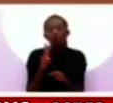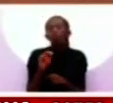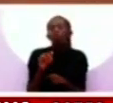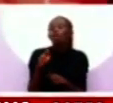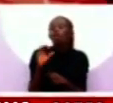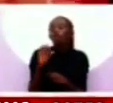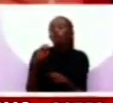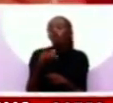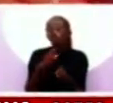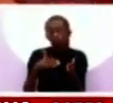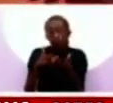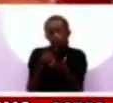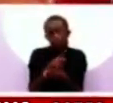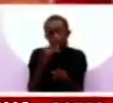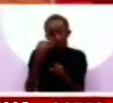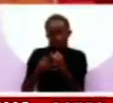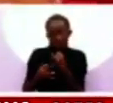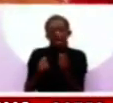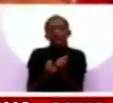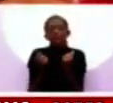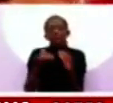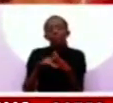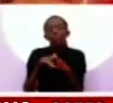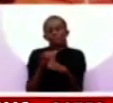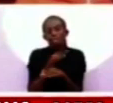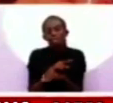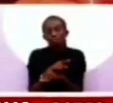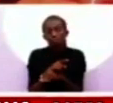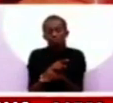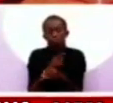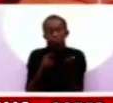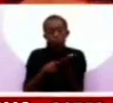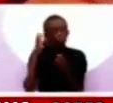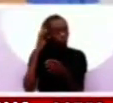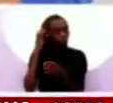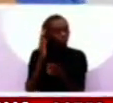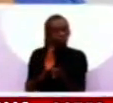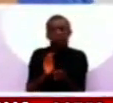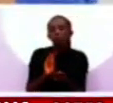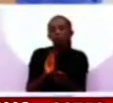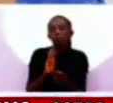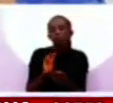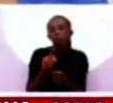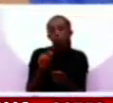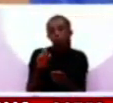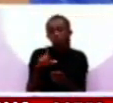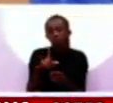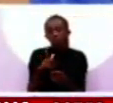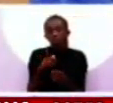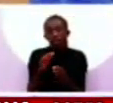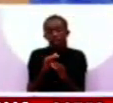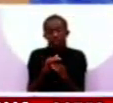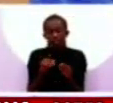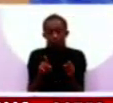maghari kufa kwenye fali ambo zany katika uga wa chuo cha no cha butla na kutoka sarasa kisha kazima